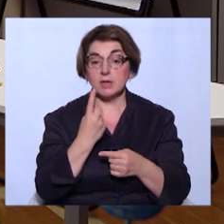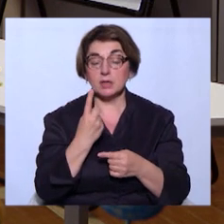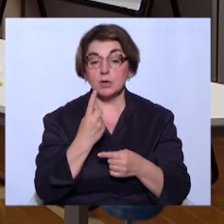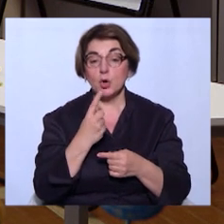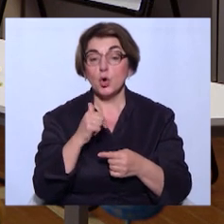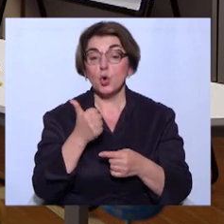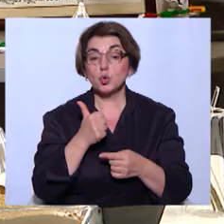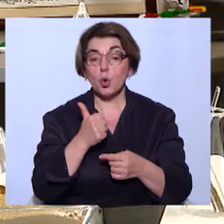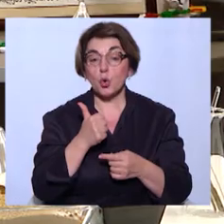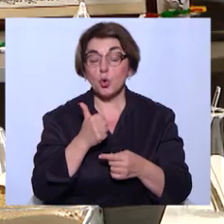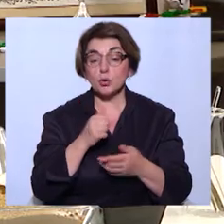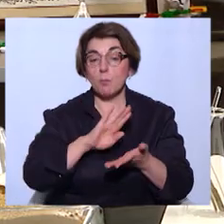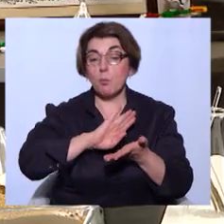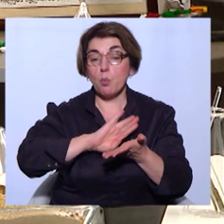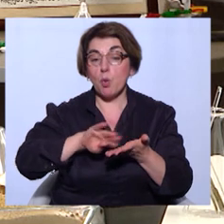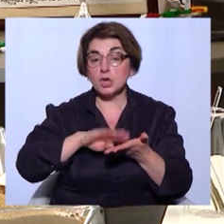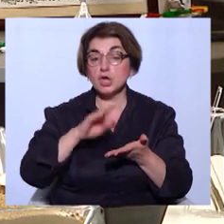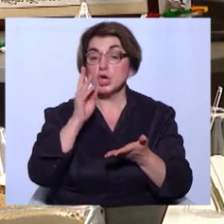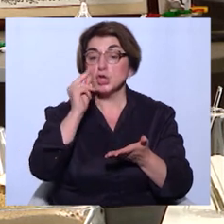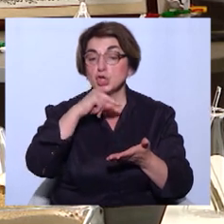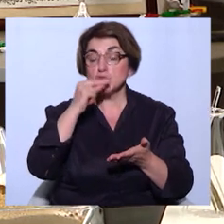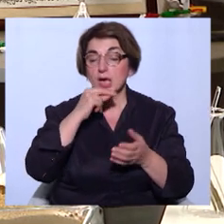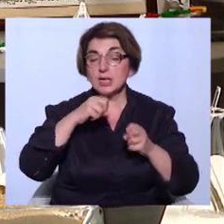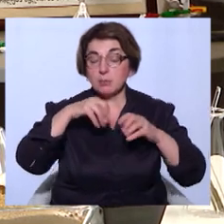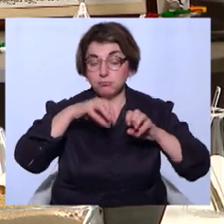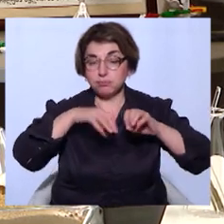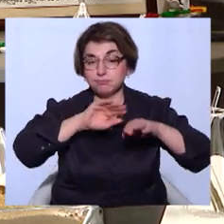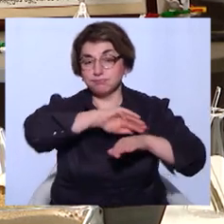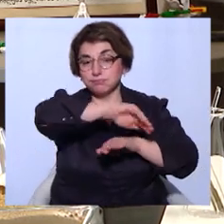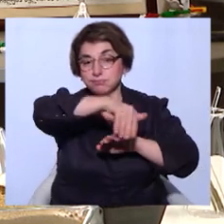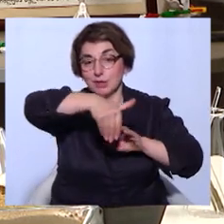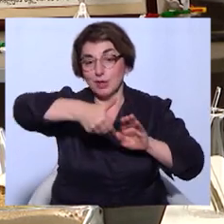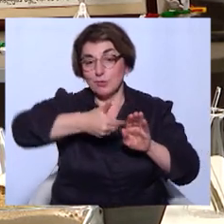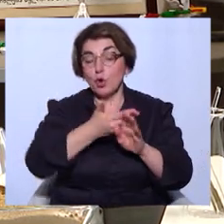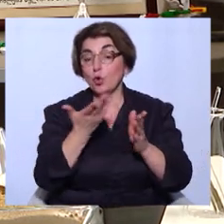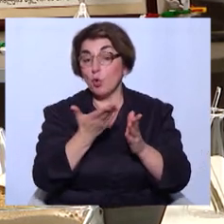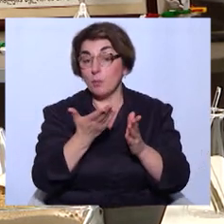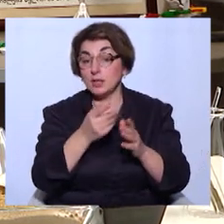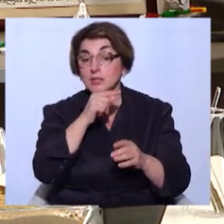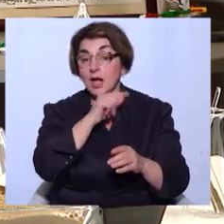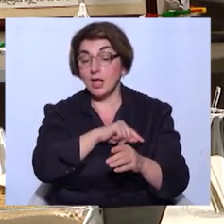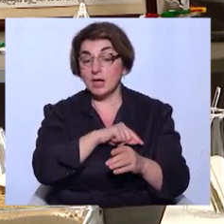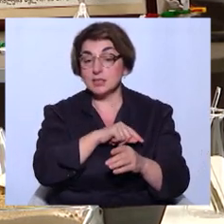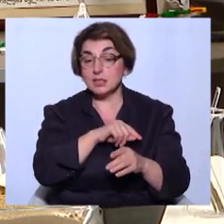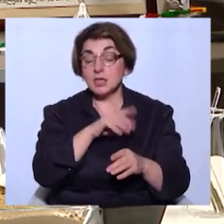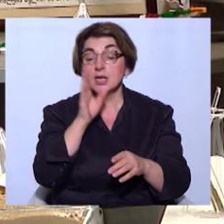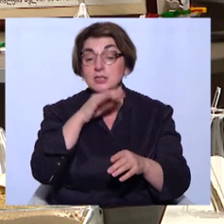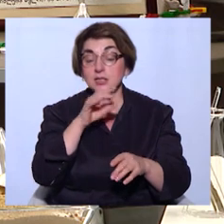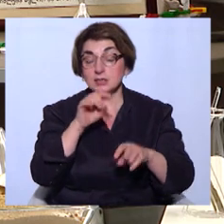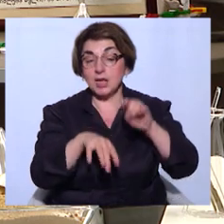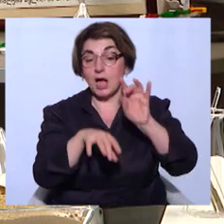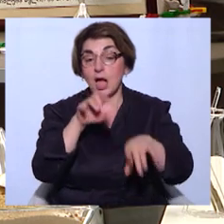როგორ მოაშორებ ჩაიდანს მინადუღს, რომელიც ახასიათებს წყლის